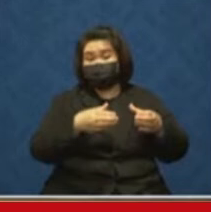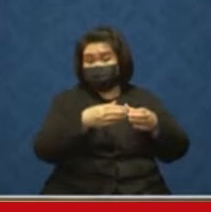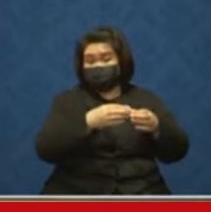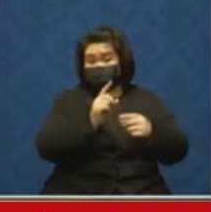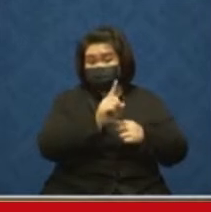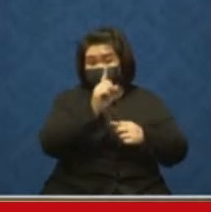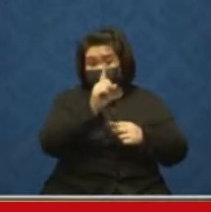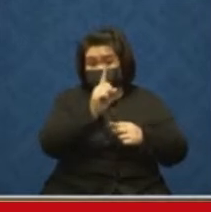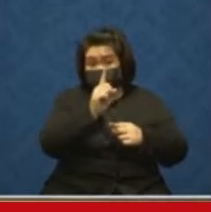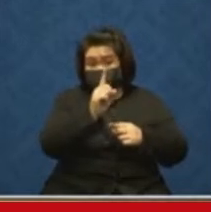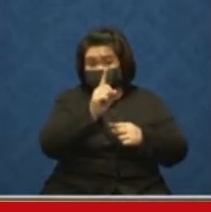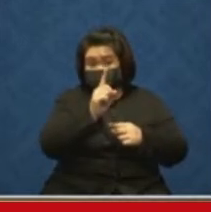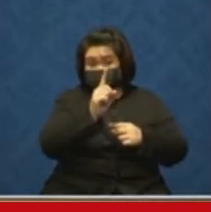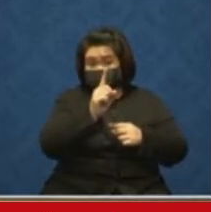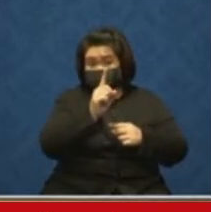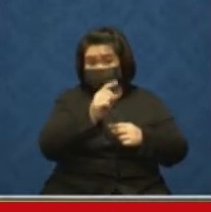้เกน